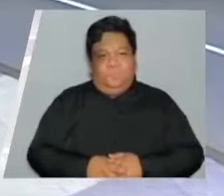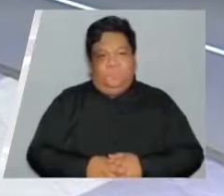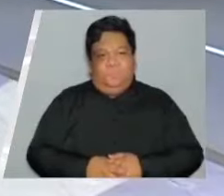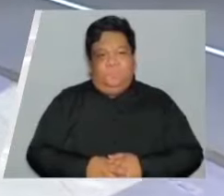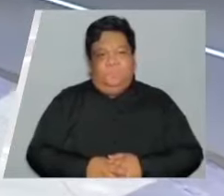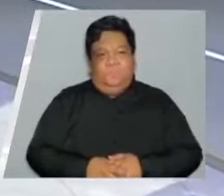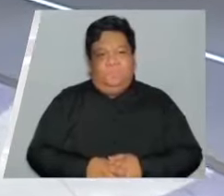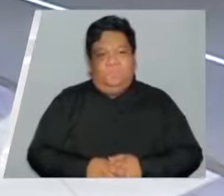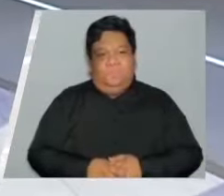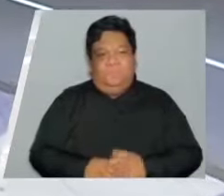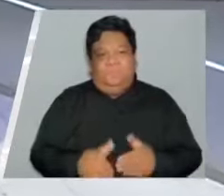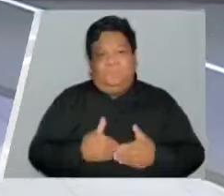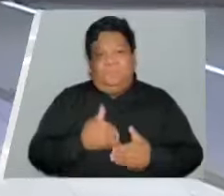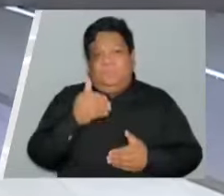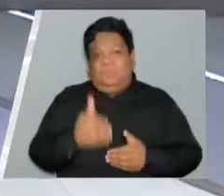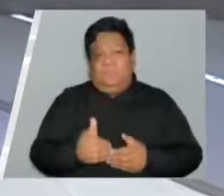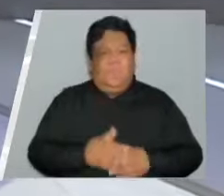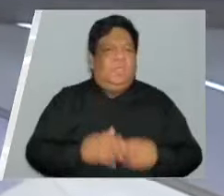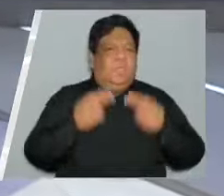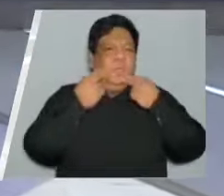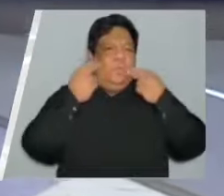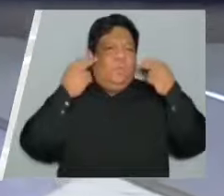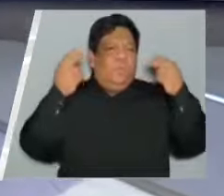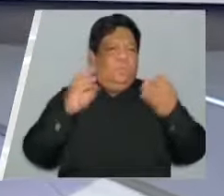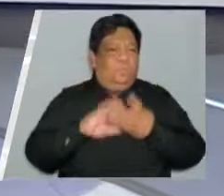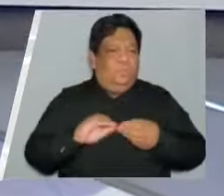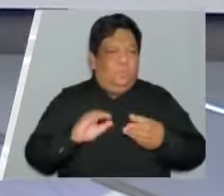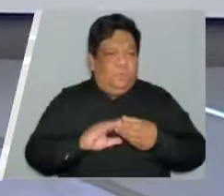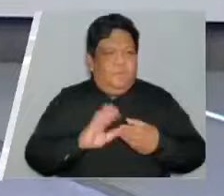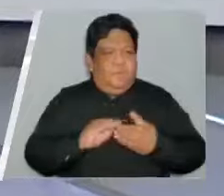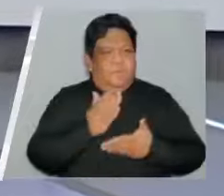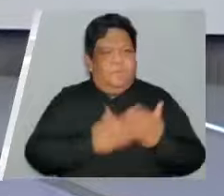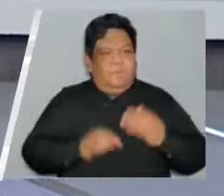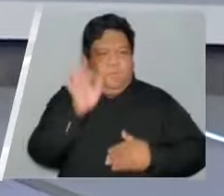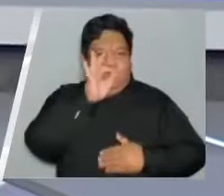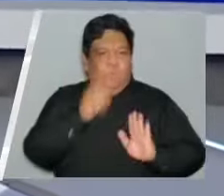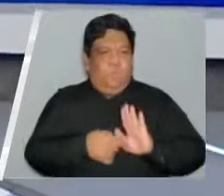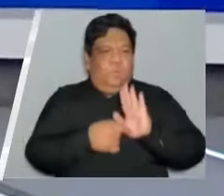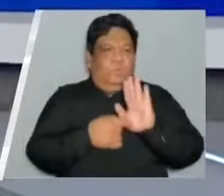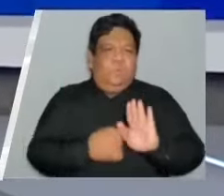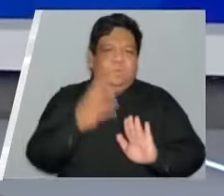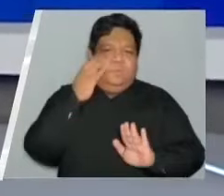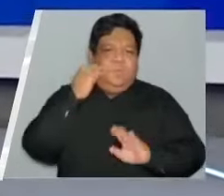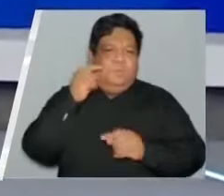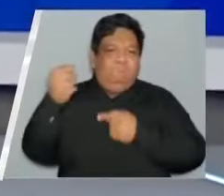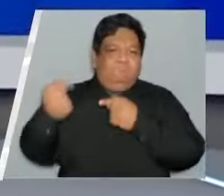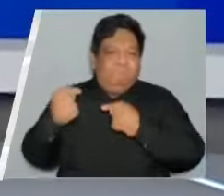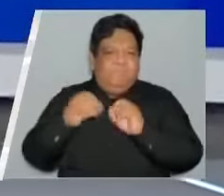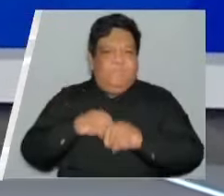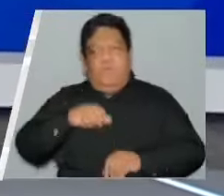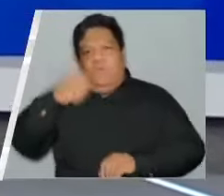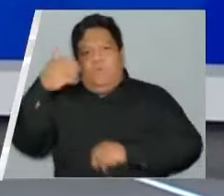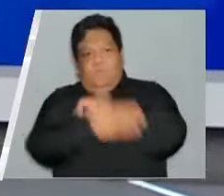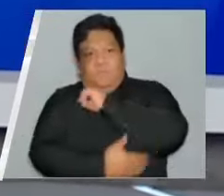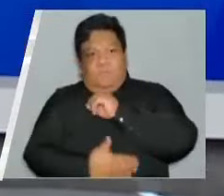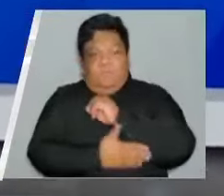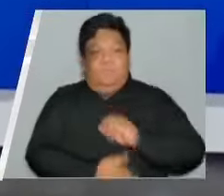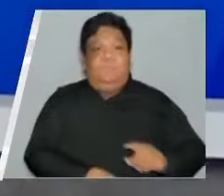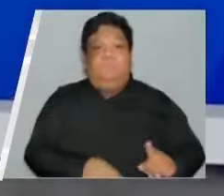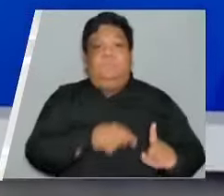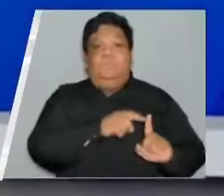kwentong kabayanihan ang itinamalas ng ilang Pinoy na nakikipagsapalaran sa ibang bansa. Ang isa, si Ragip ang katrabahong muntik ng maipit